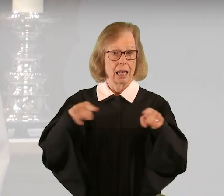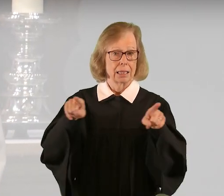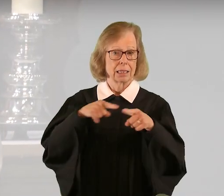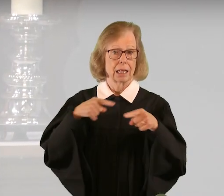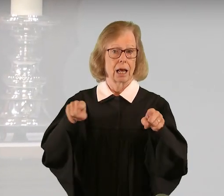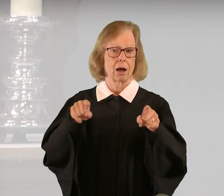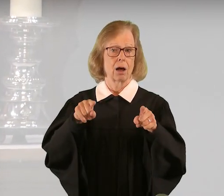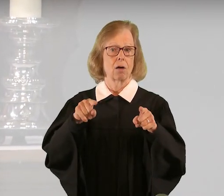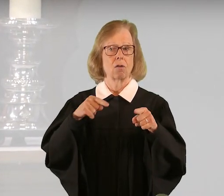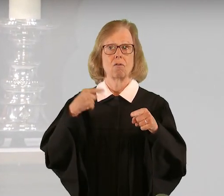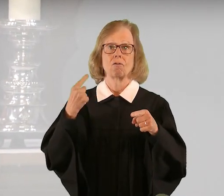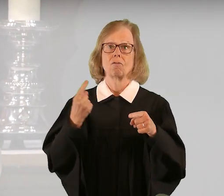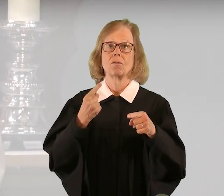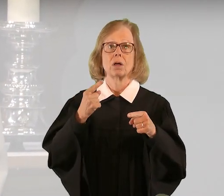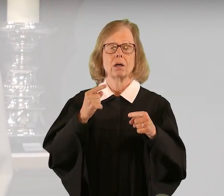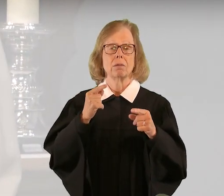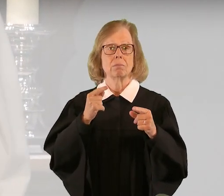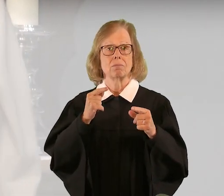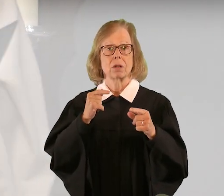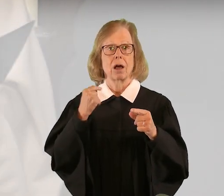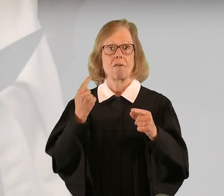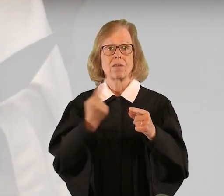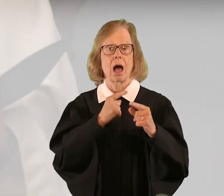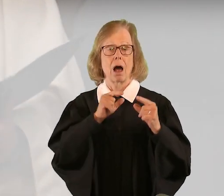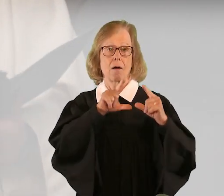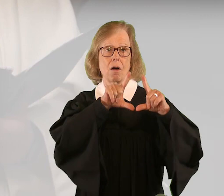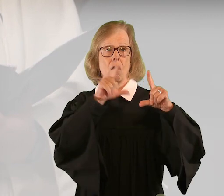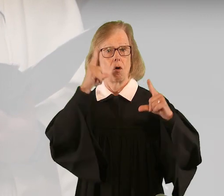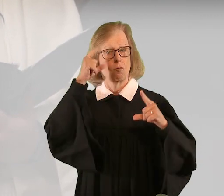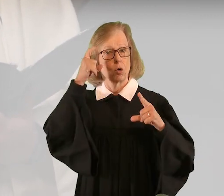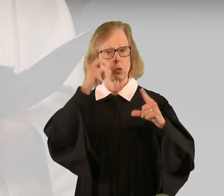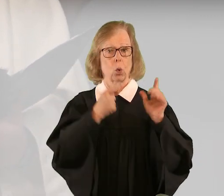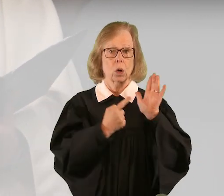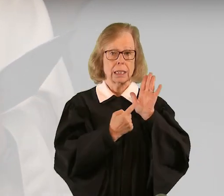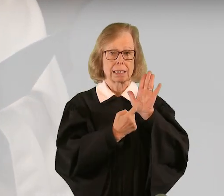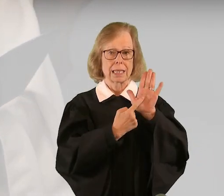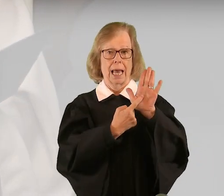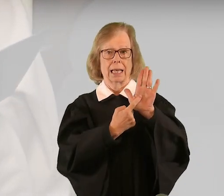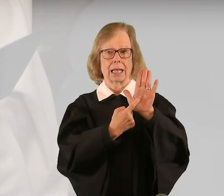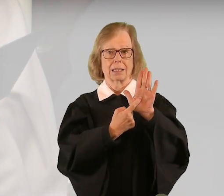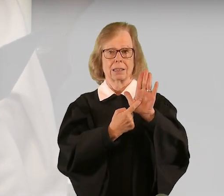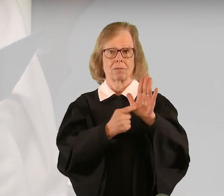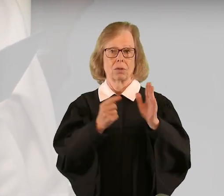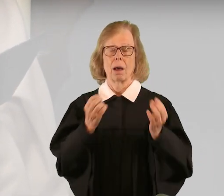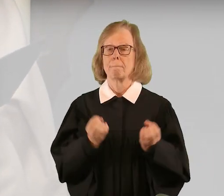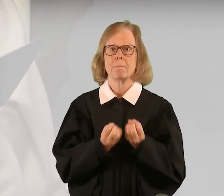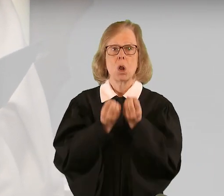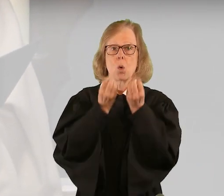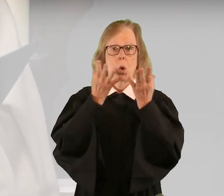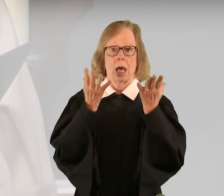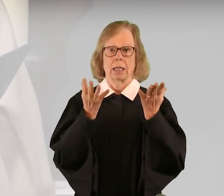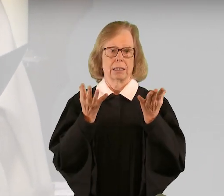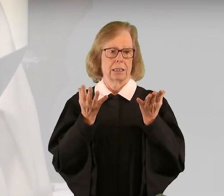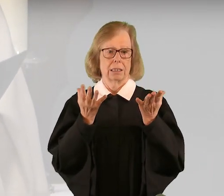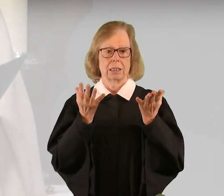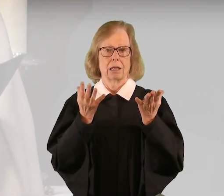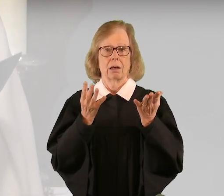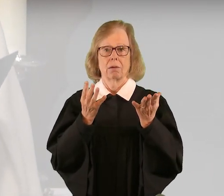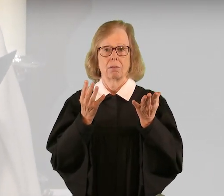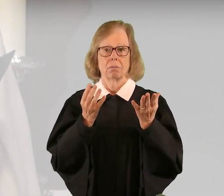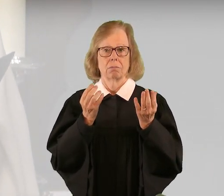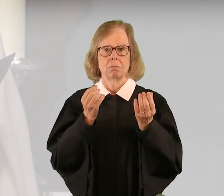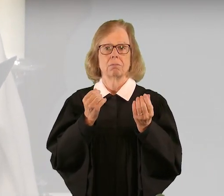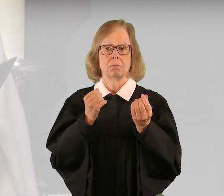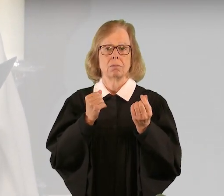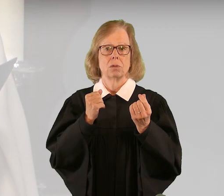wieder Impressionen des aufblühenden Lebens in Fotos gezeigt werden. In allem, was erblüht, erblicken